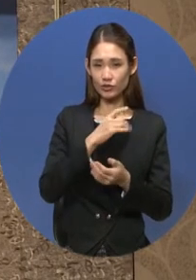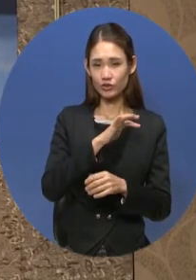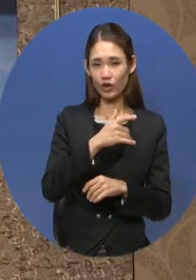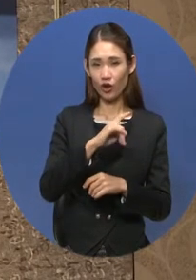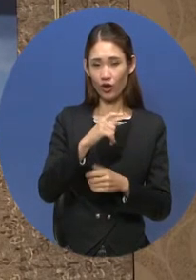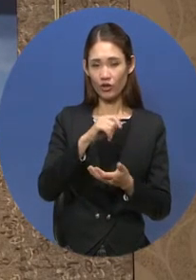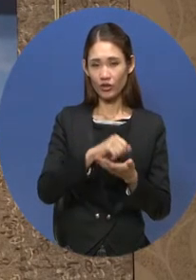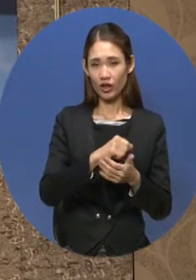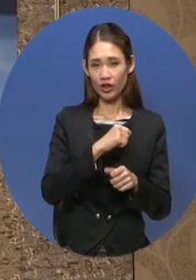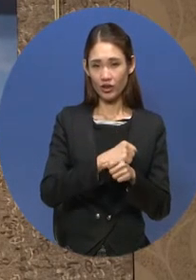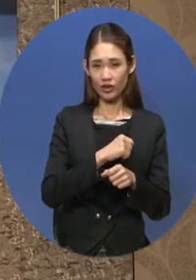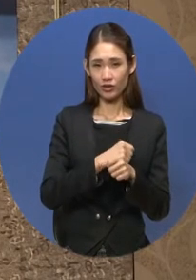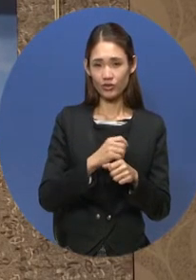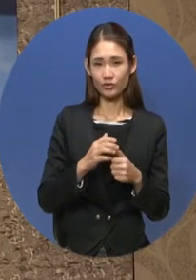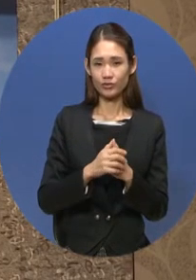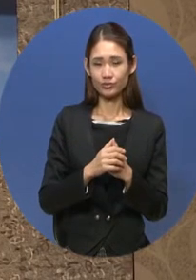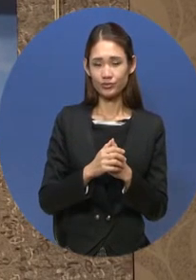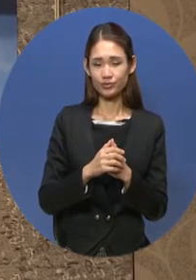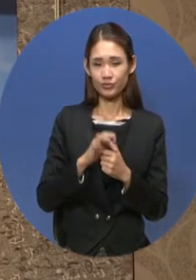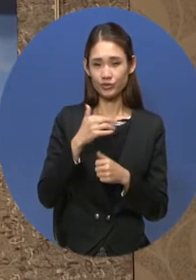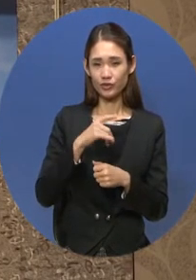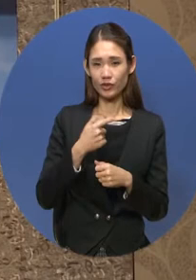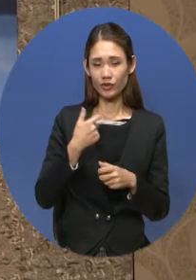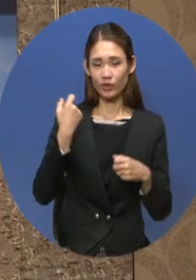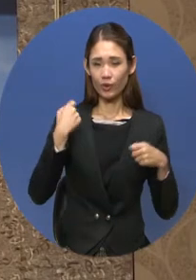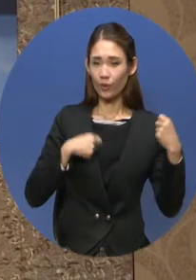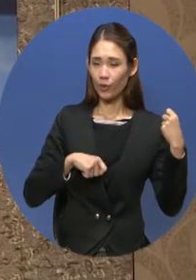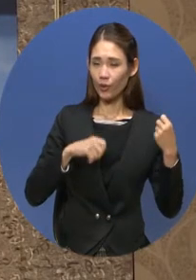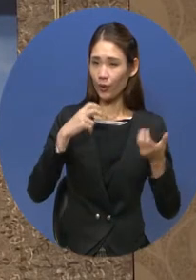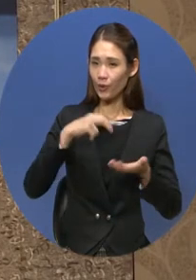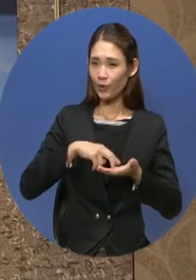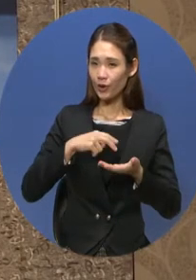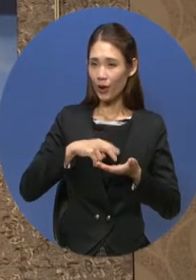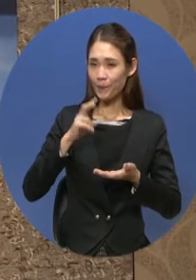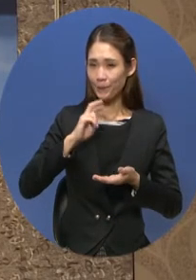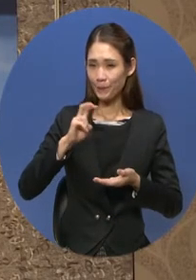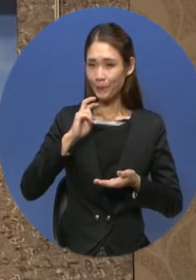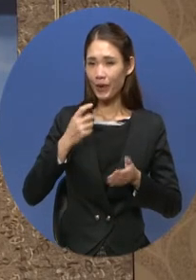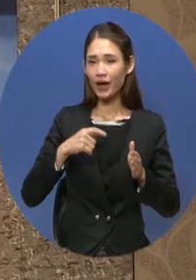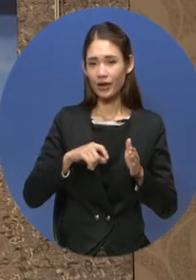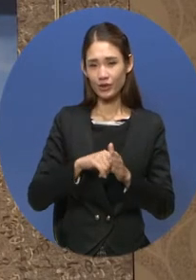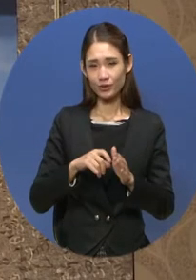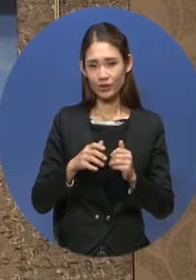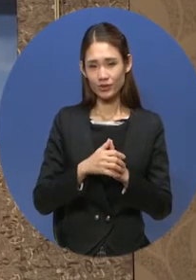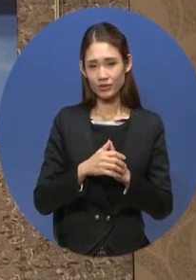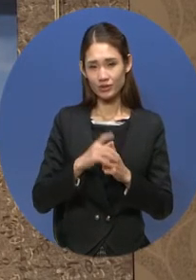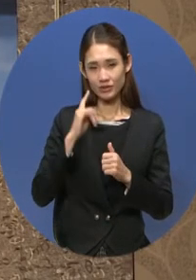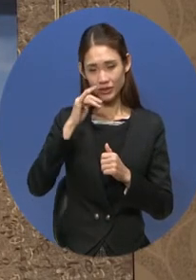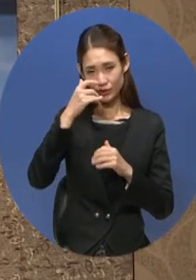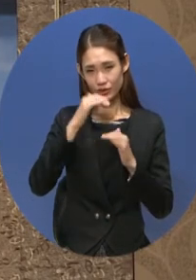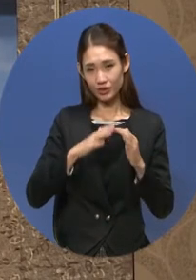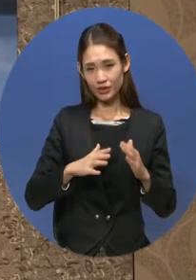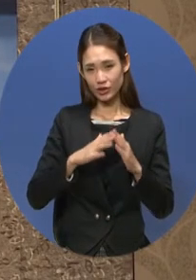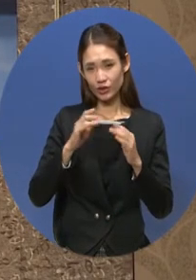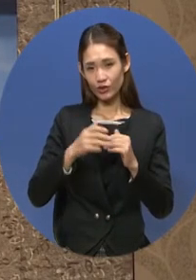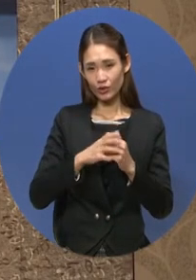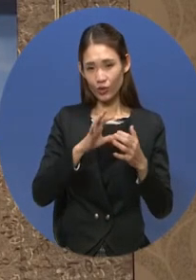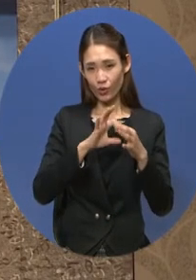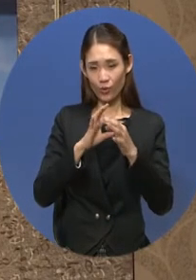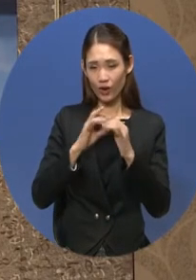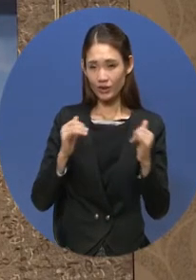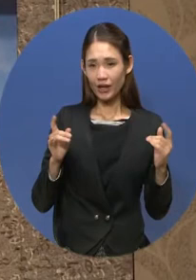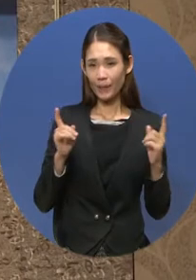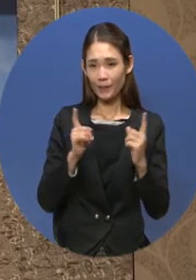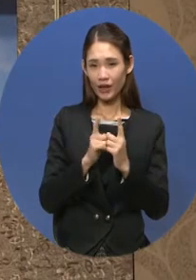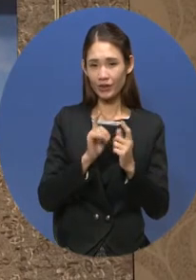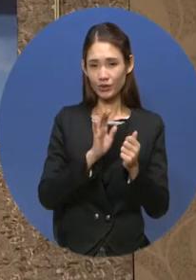유치하셔가지고 천안으로 했고 네. 저 이제 천안에서 공연할 수 있도록 제가 이제 예술의 전당이라든가 이제 네. 관계자들을